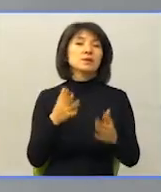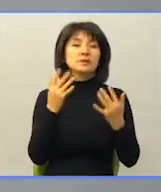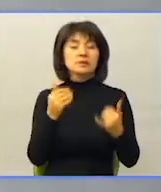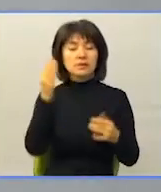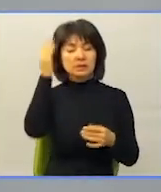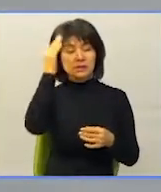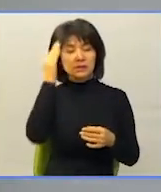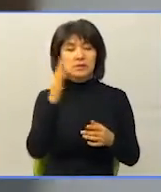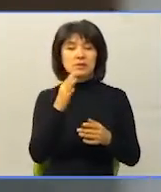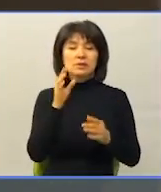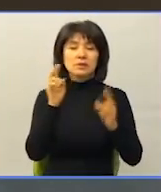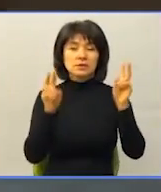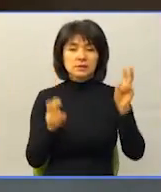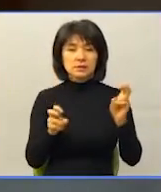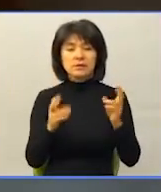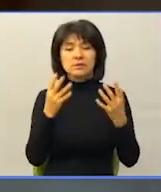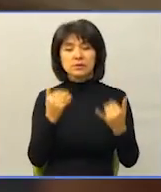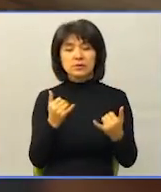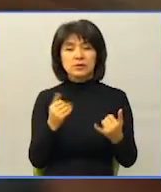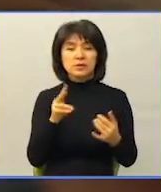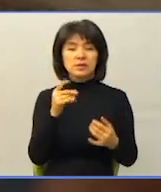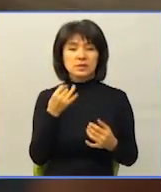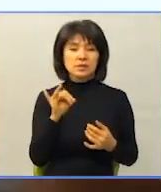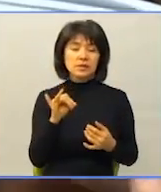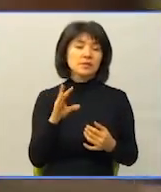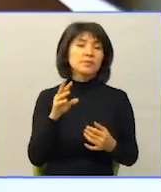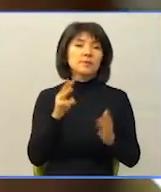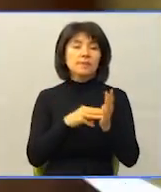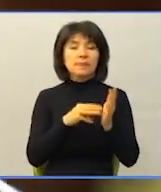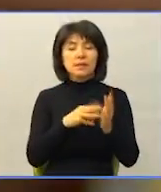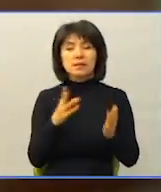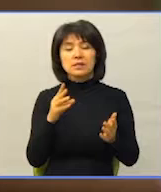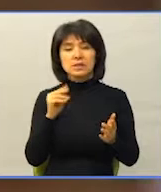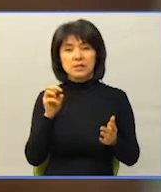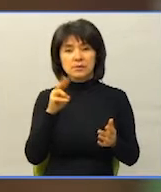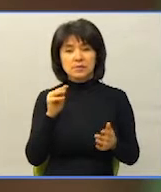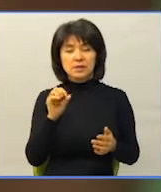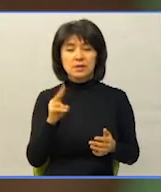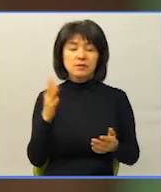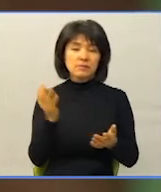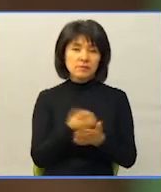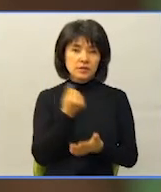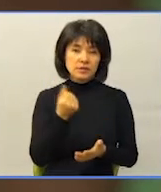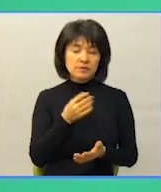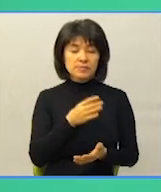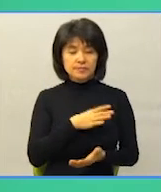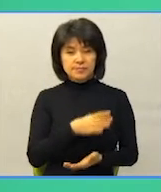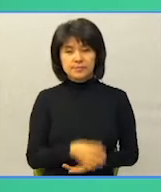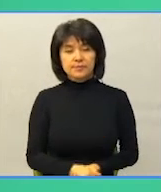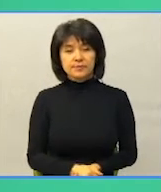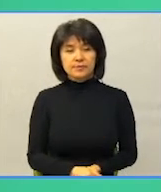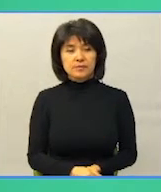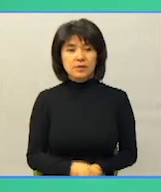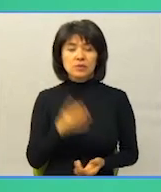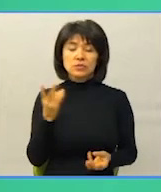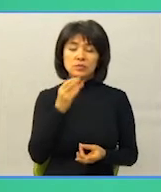қыз балаларға арналған білім инновация лицей-интернатының 8-ші сынып оқушысы Жәмиле Ахметова жеңімпаз атанып төс белгіге ие болды.